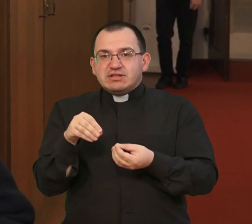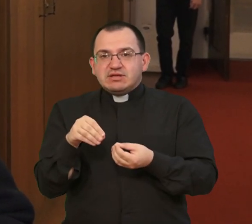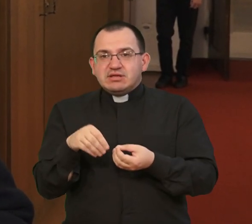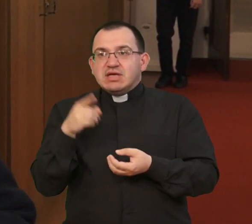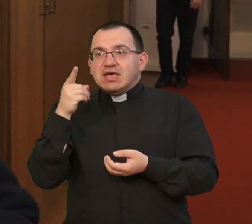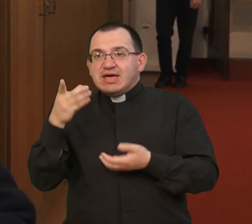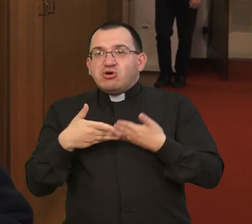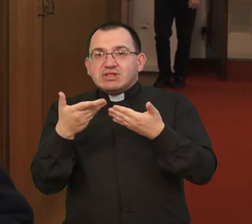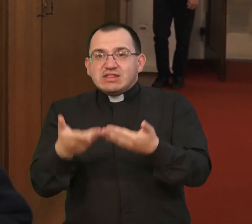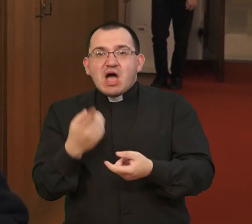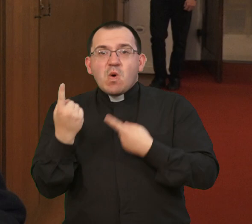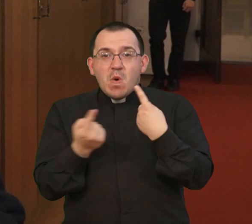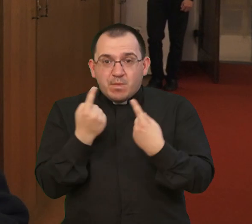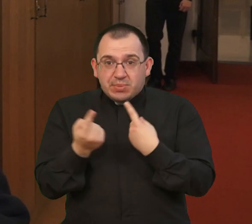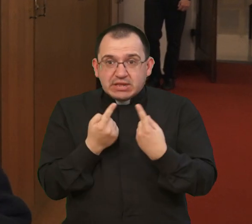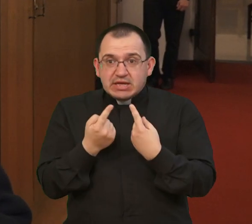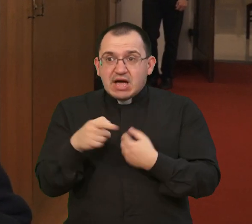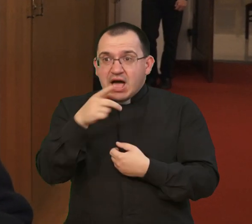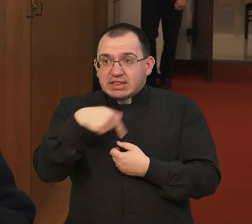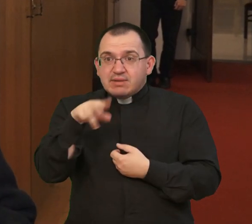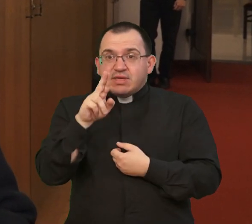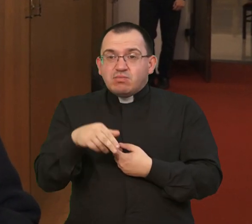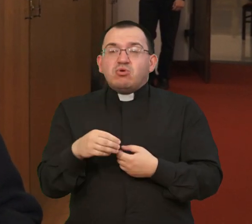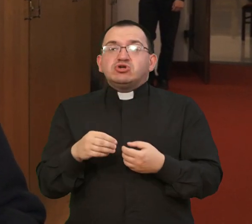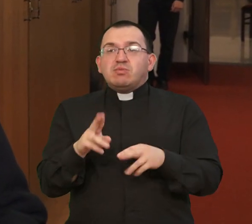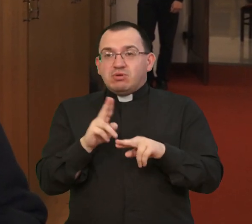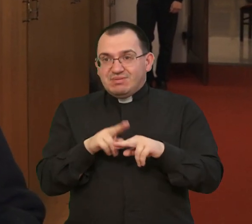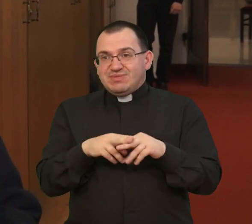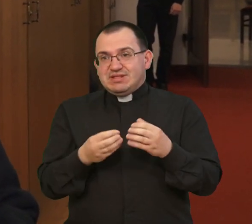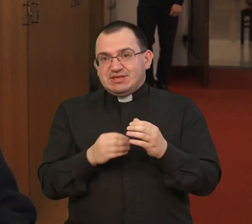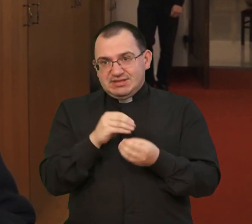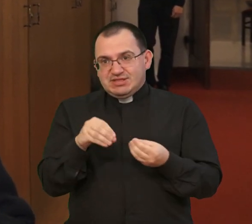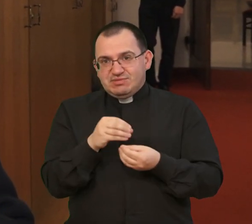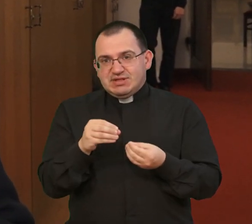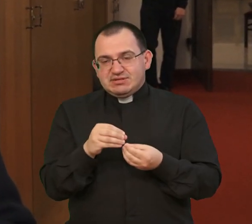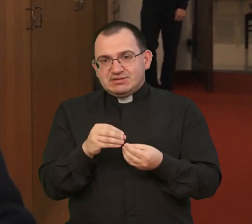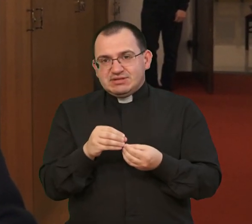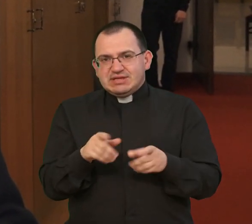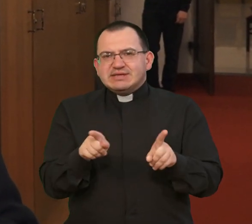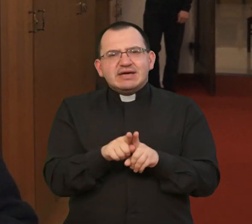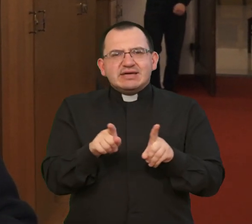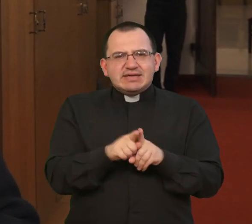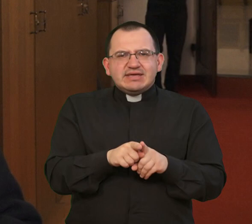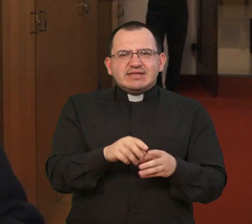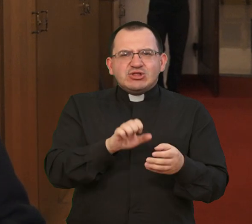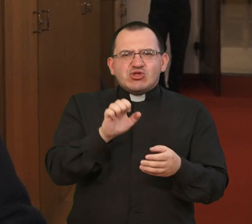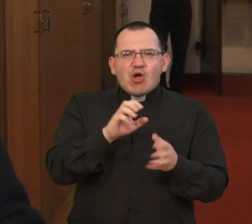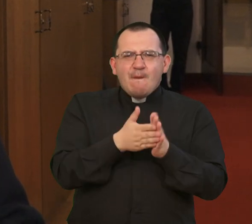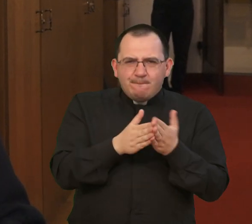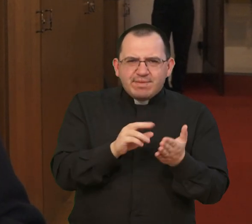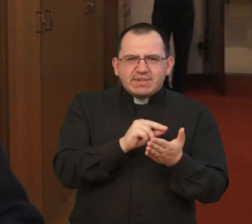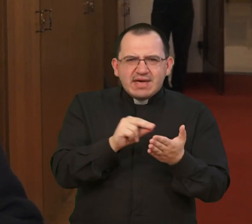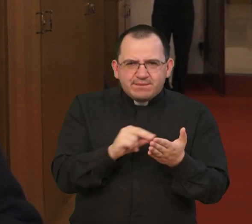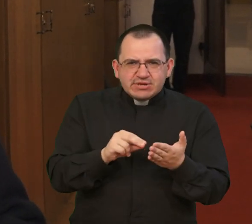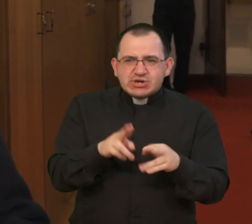on nije dao tu mogućnost da ga možemo ostvariti, ne bi nas na to ni pozvao. I kao što kaže u Petrovoj poslanici, budite sveti